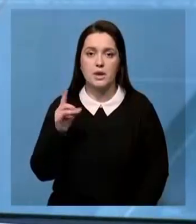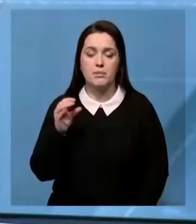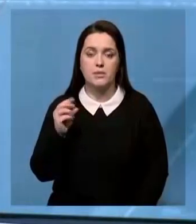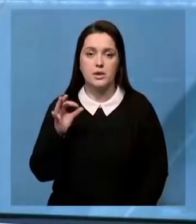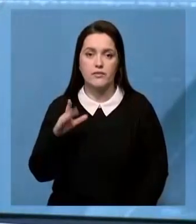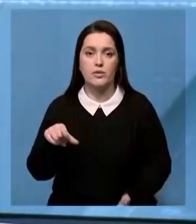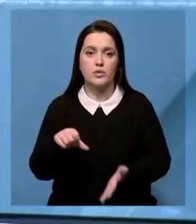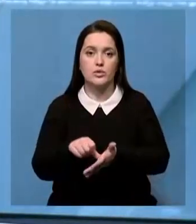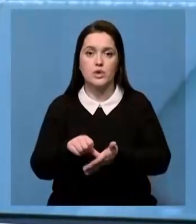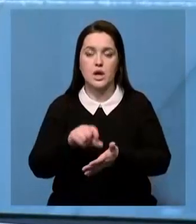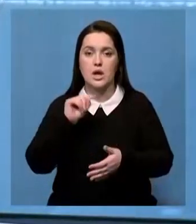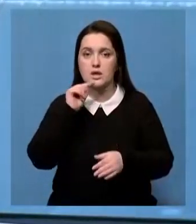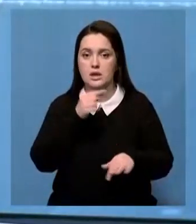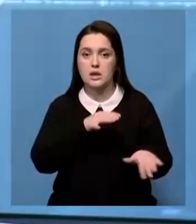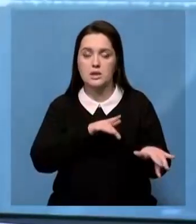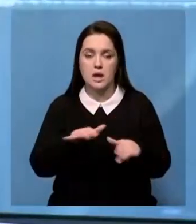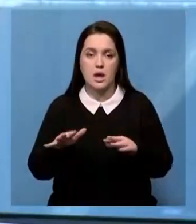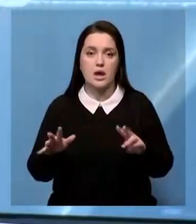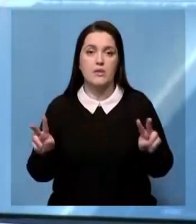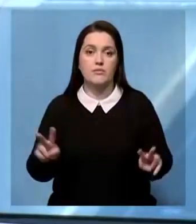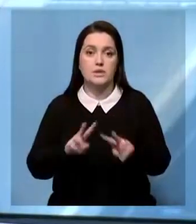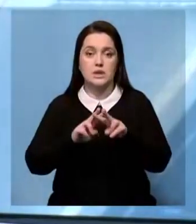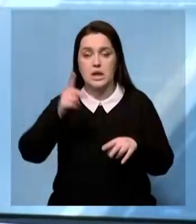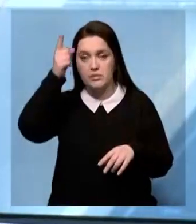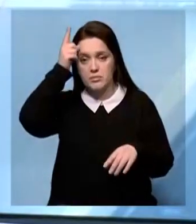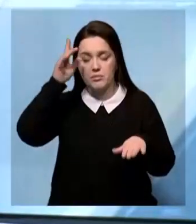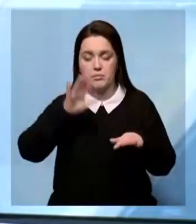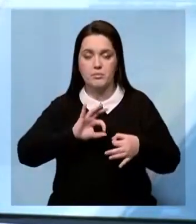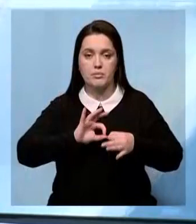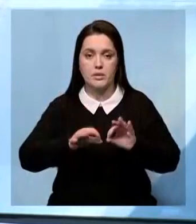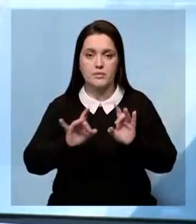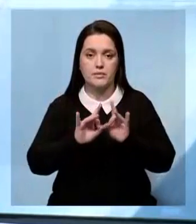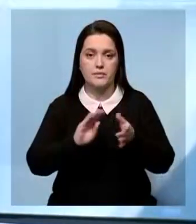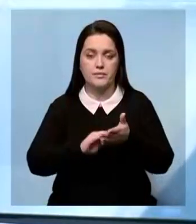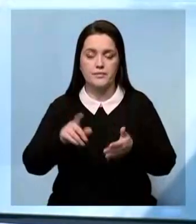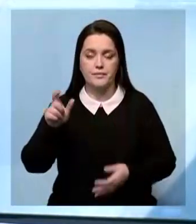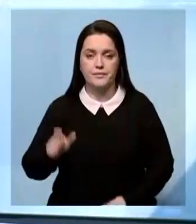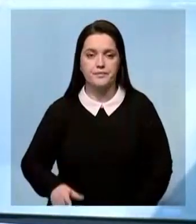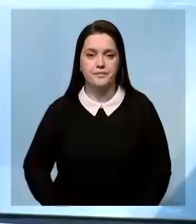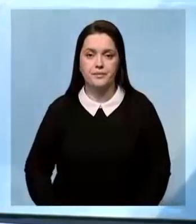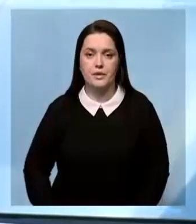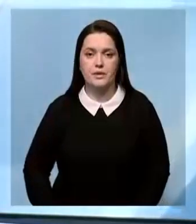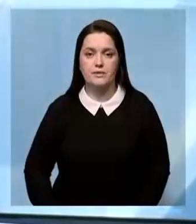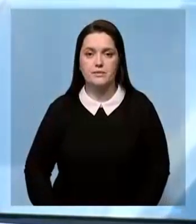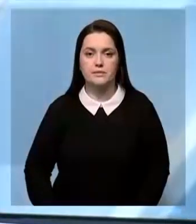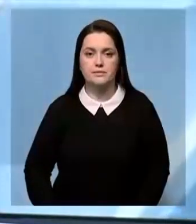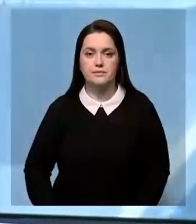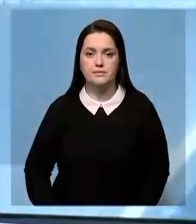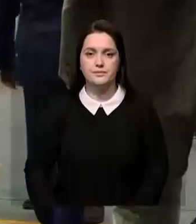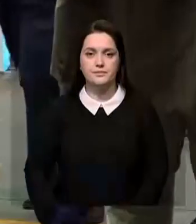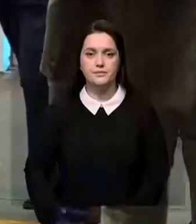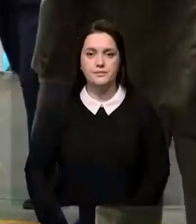Казахстана Олжасом Сапарбековым приняла участие в ряде экономических мероприятий в столице Германии. Подробнее в материале.